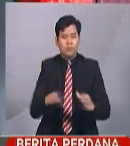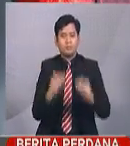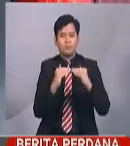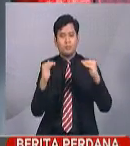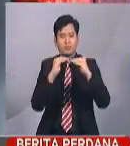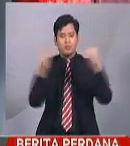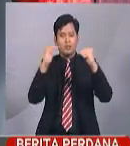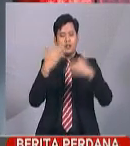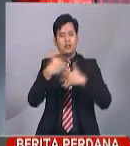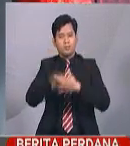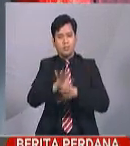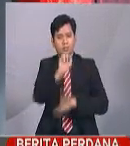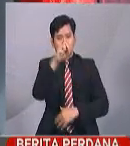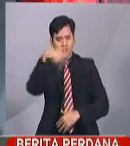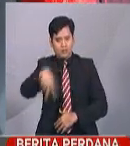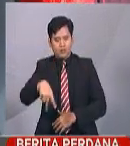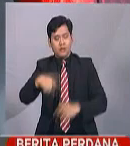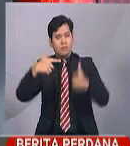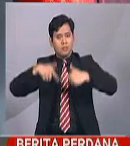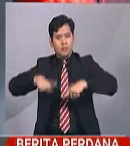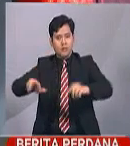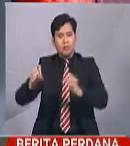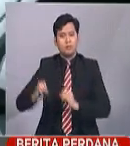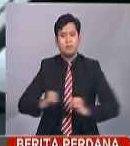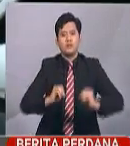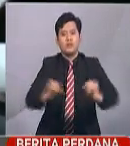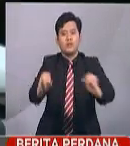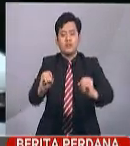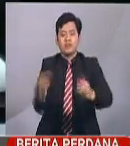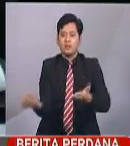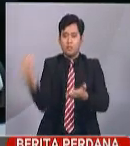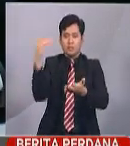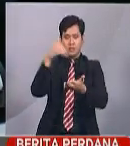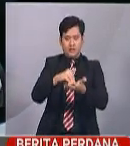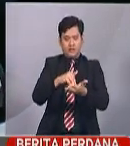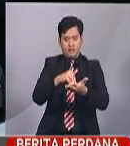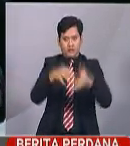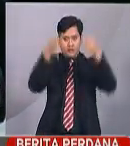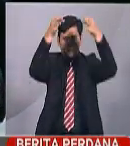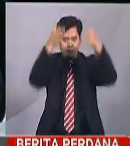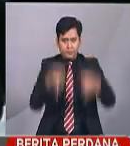standard sop berkaitan kebenaran beroperasi semula dimuktamadkan